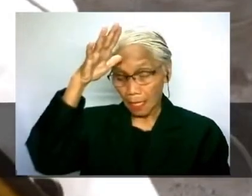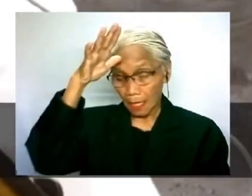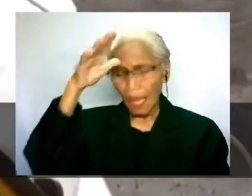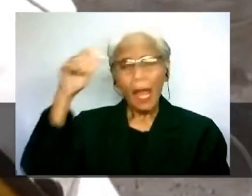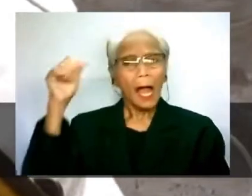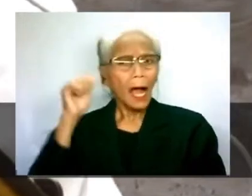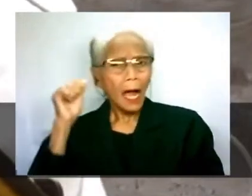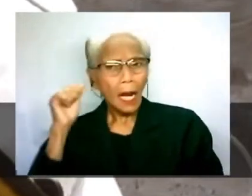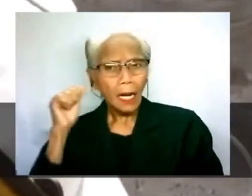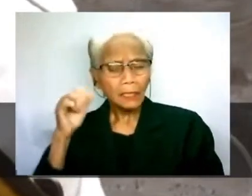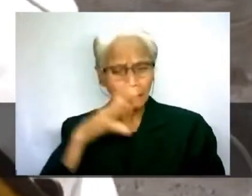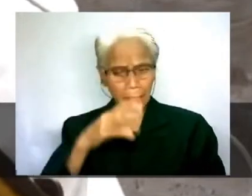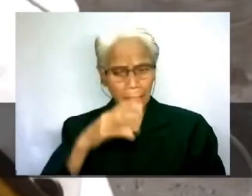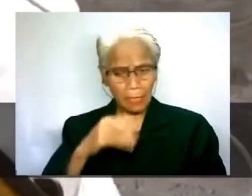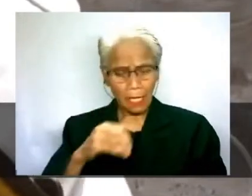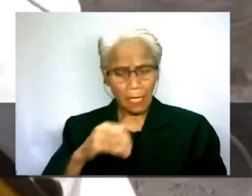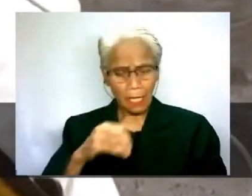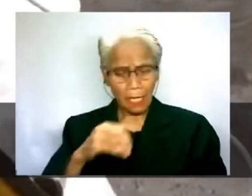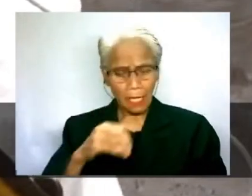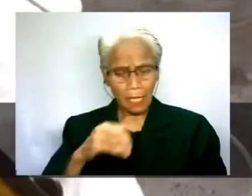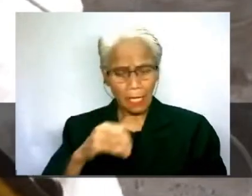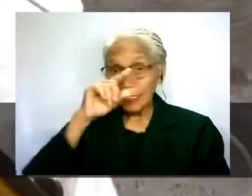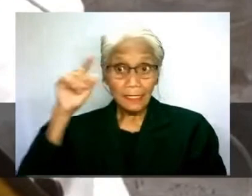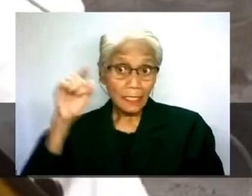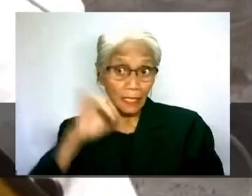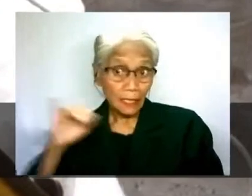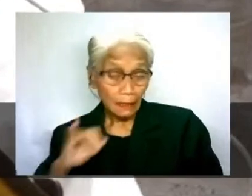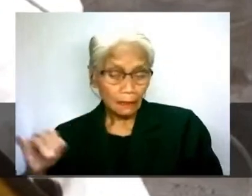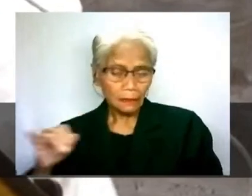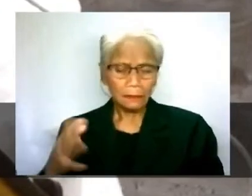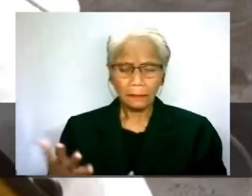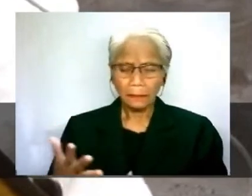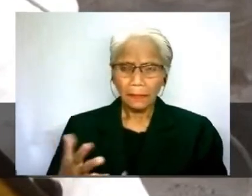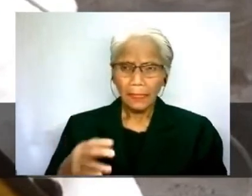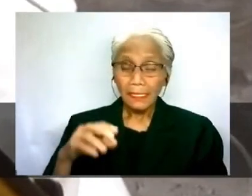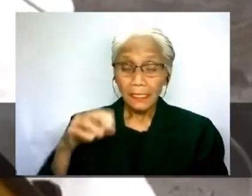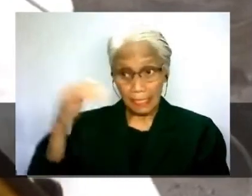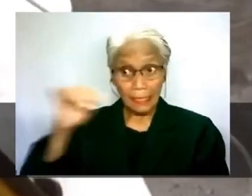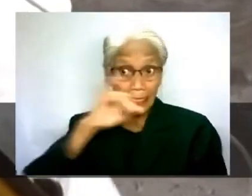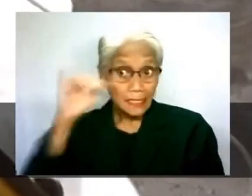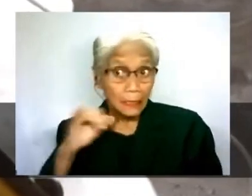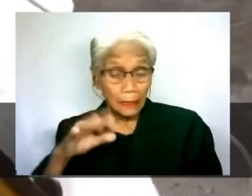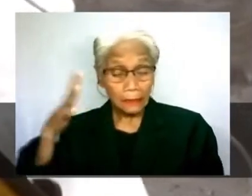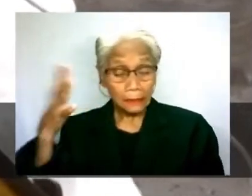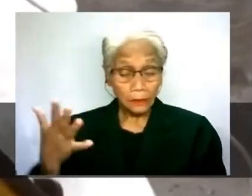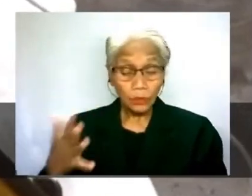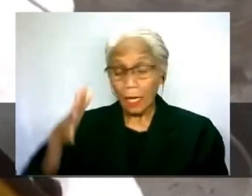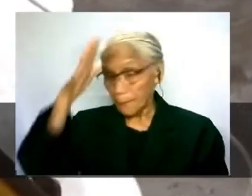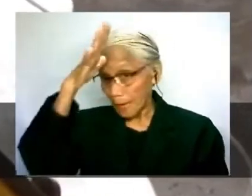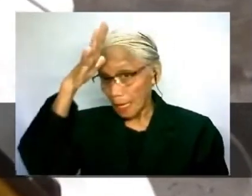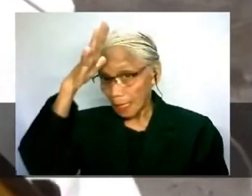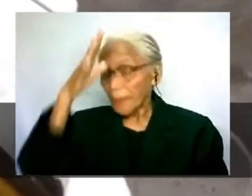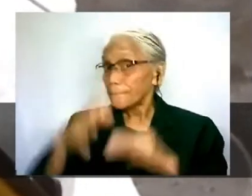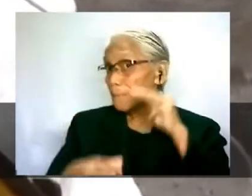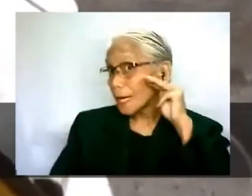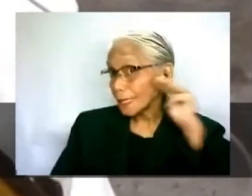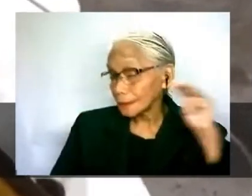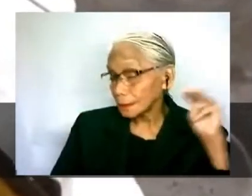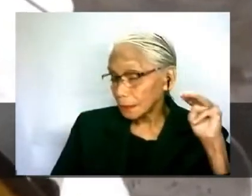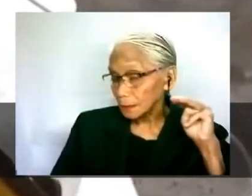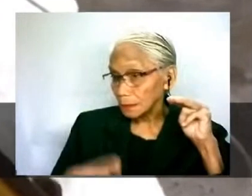ang ama ni Ezekias. Si Ezekias ang ama ni Manases at si Manases ang ama